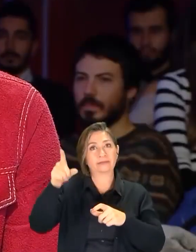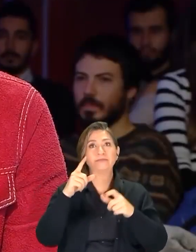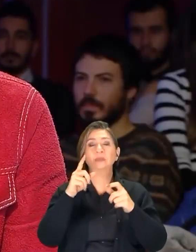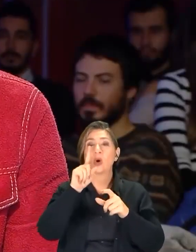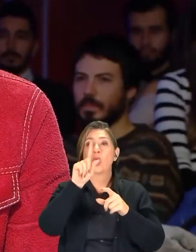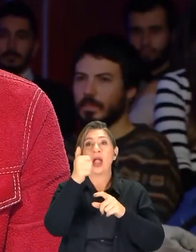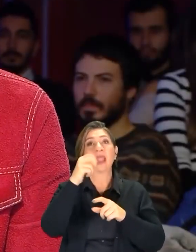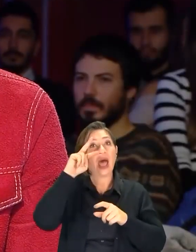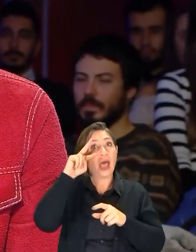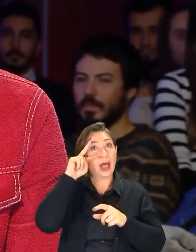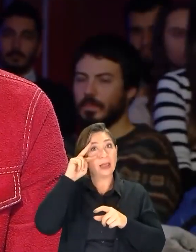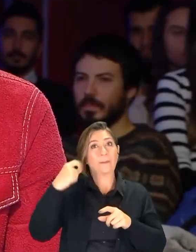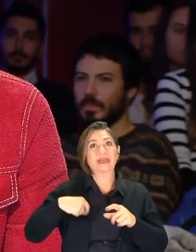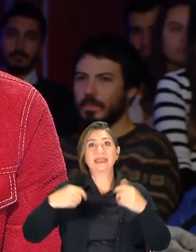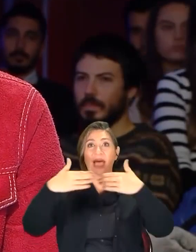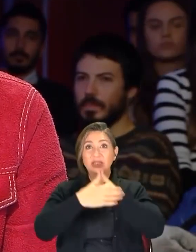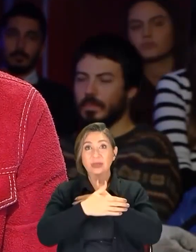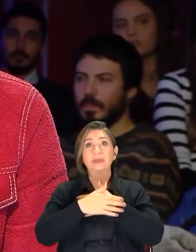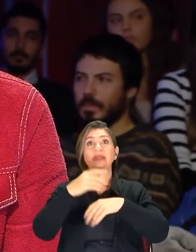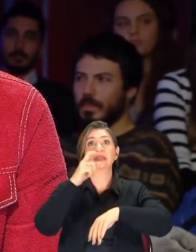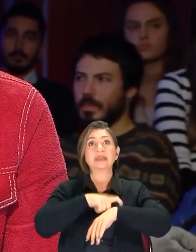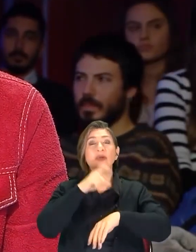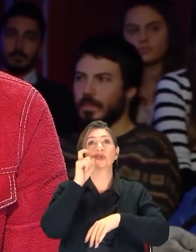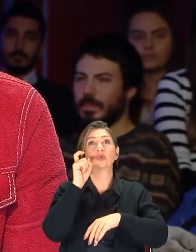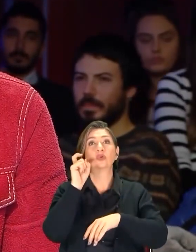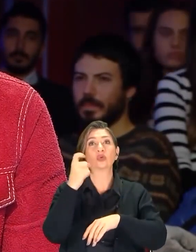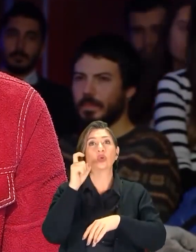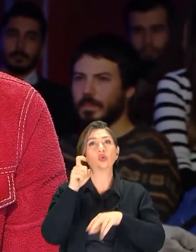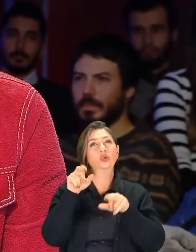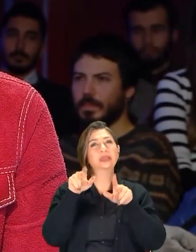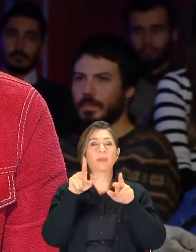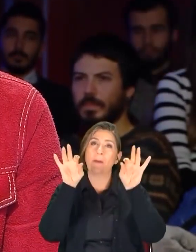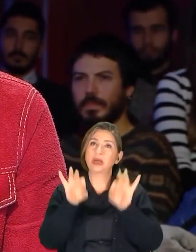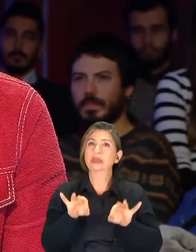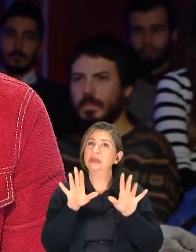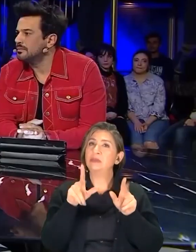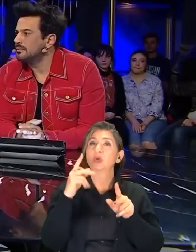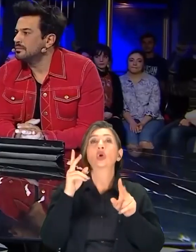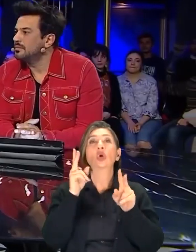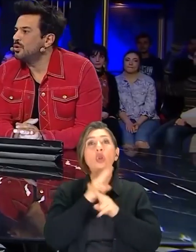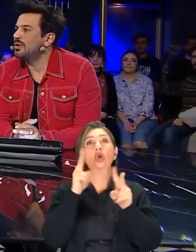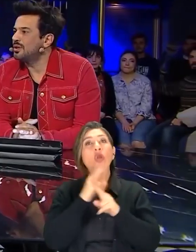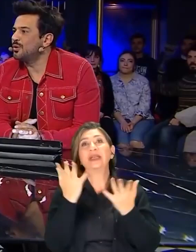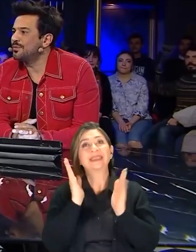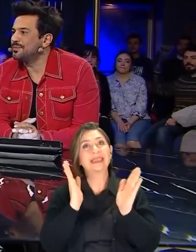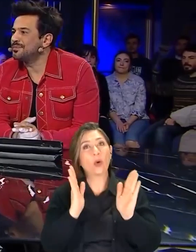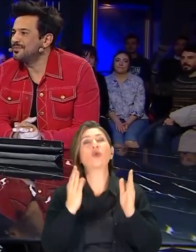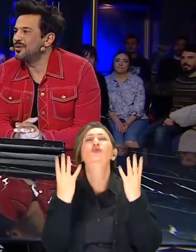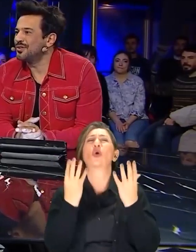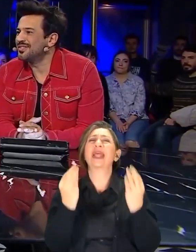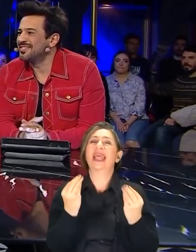timde yapacağız 16 Aralık Pazartesi akşamı saat 9 gibi falan başlarız herhalde Güldür Güldür nasıl gidiyor Çok iyi